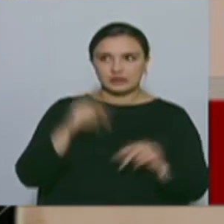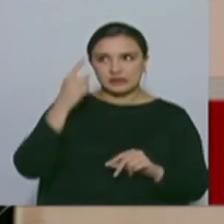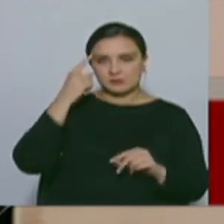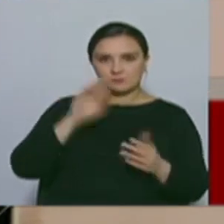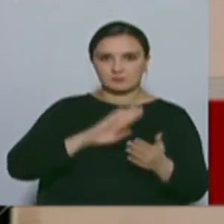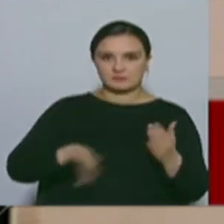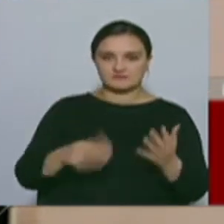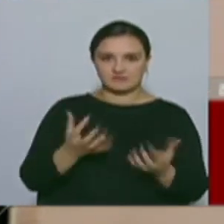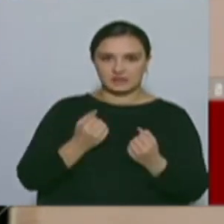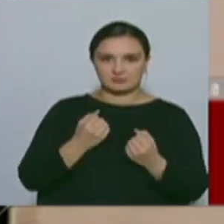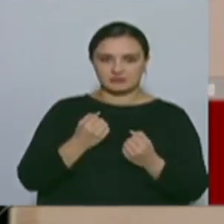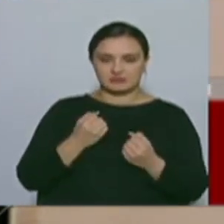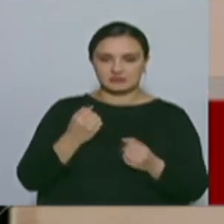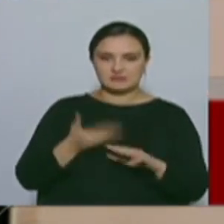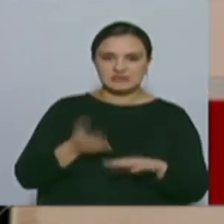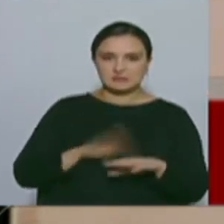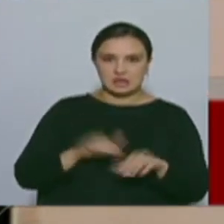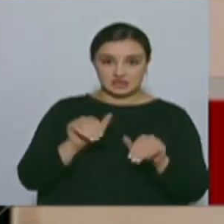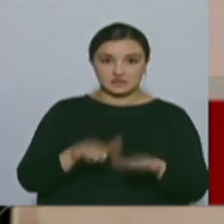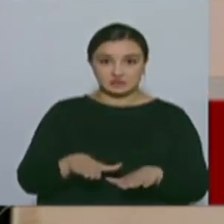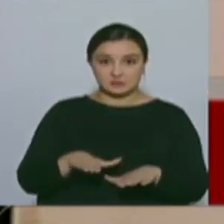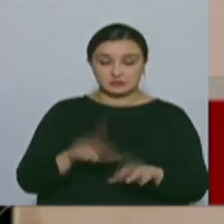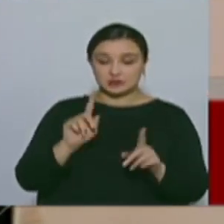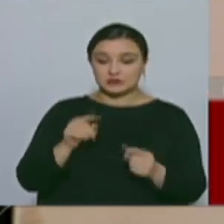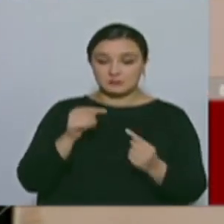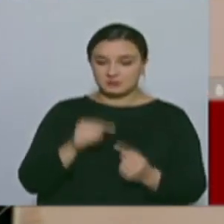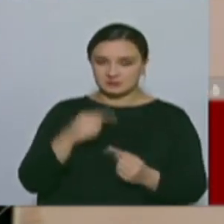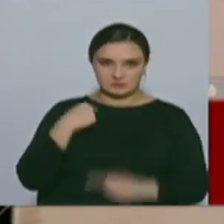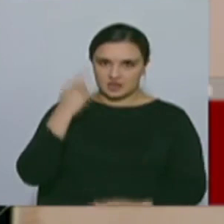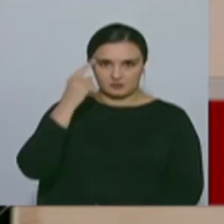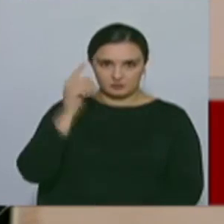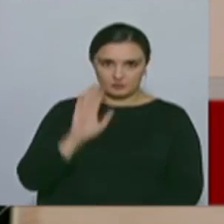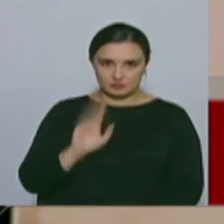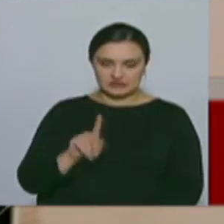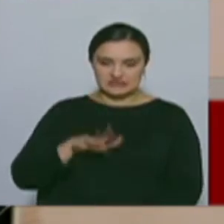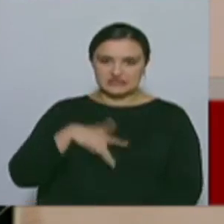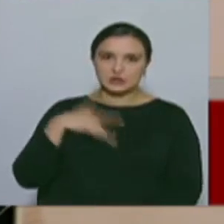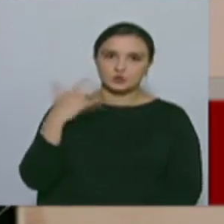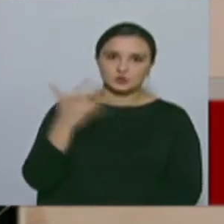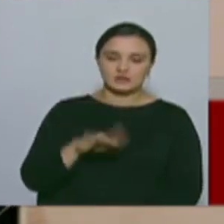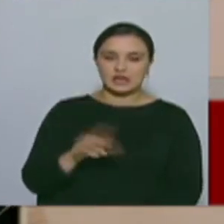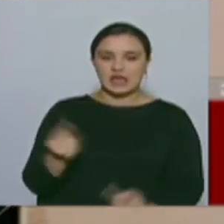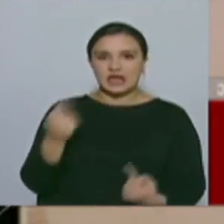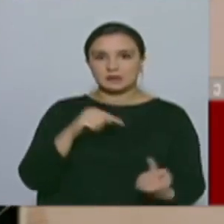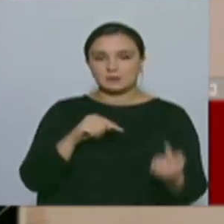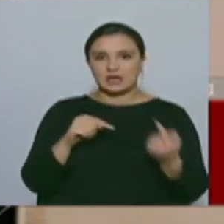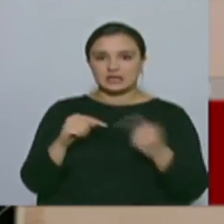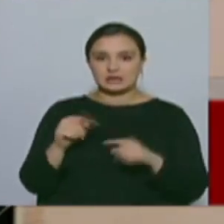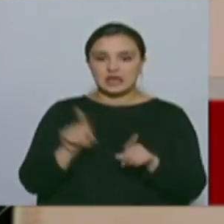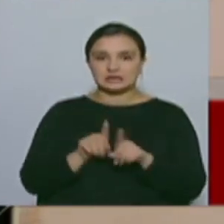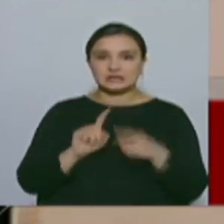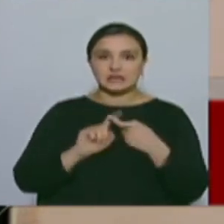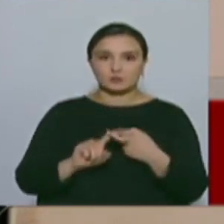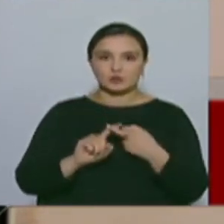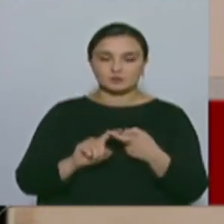დაუფიქრებლად ვიღებდით ხოლმე რაღაცა მწვავე გადაწყვეტილებებს. და შესაბამისად არ მგონია, რომ აი სიძულვილმა და ერთმანეთის მიმართ ესეთმა